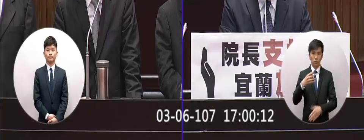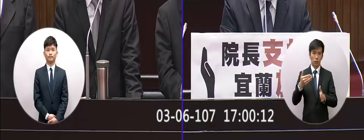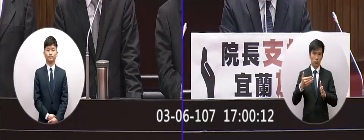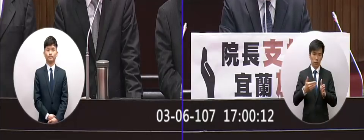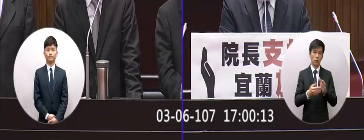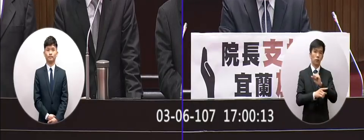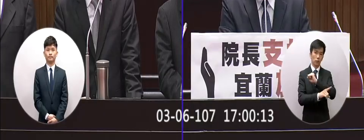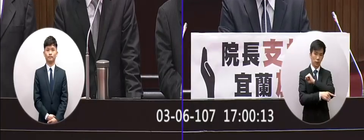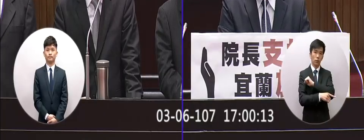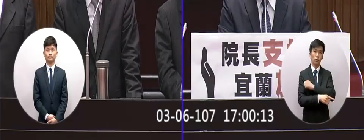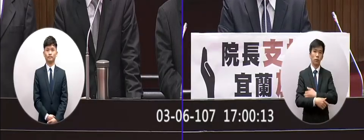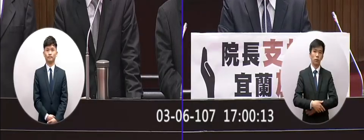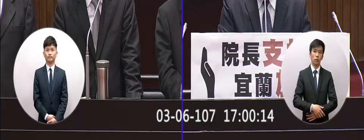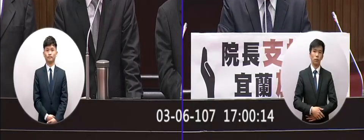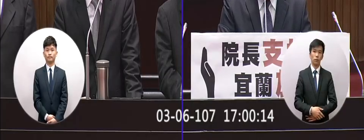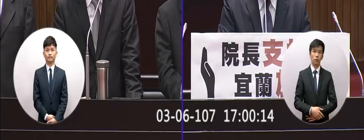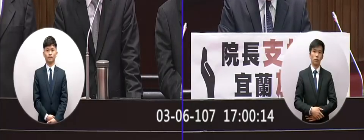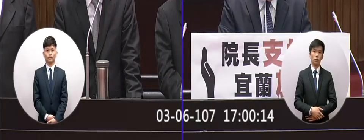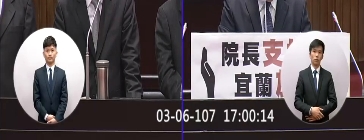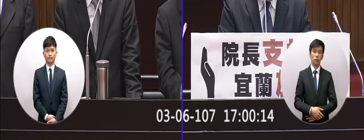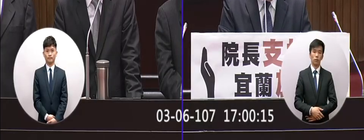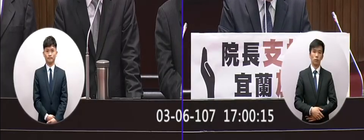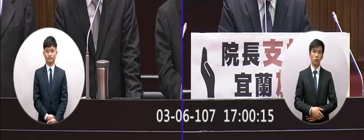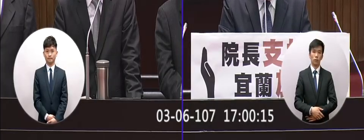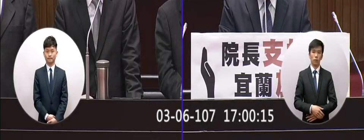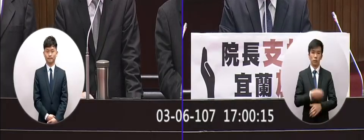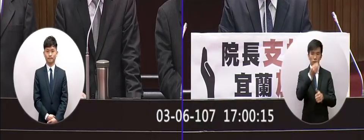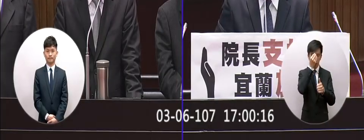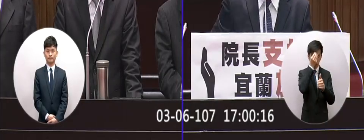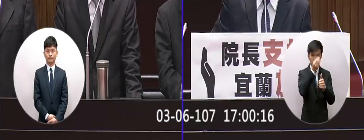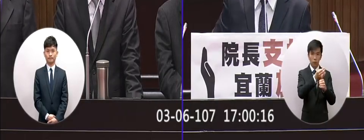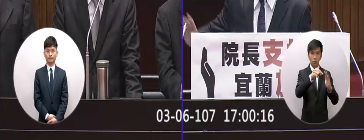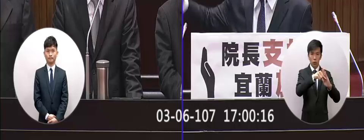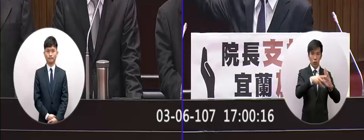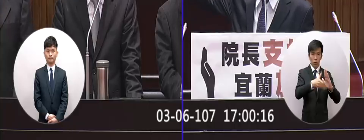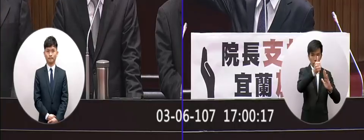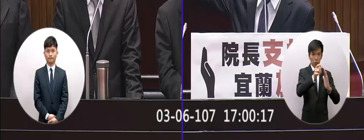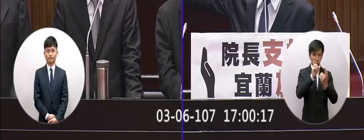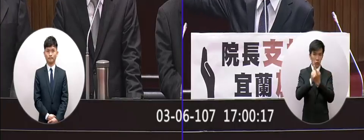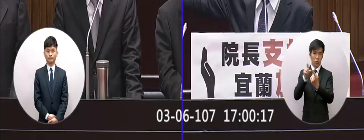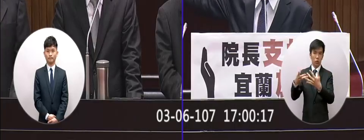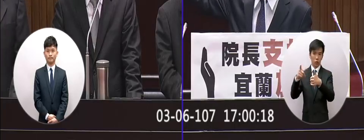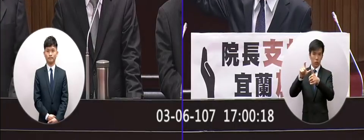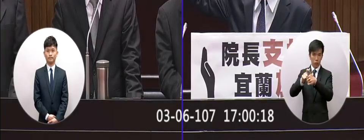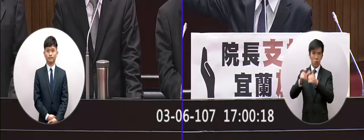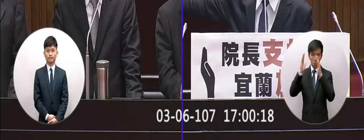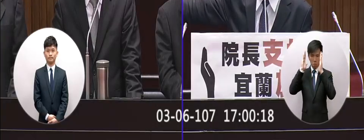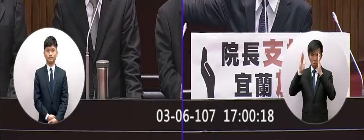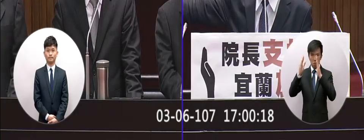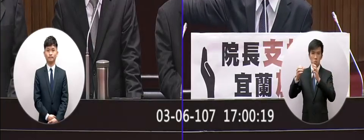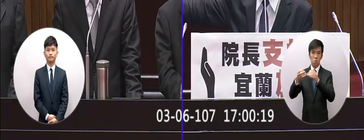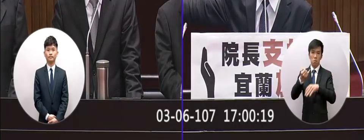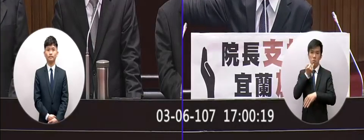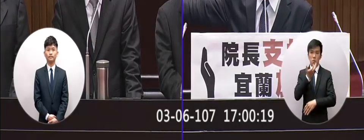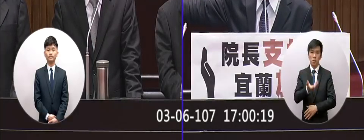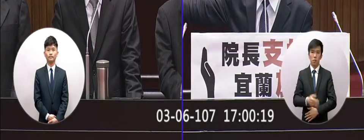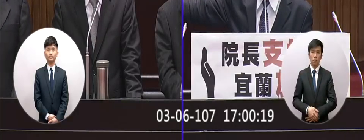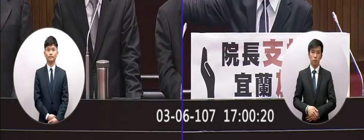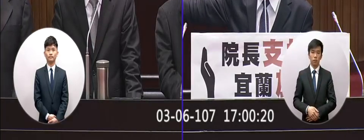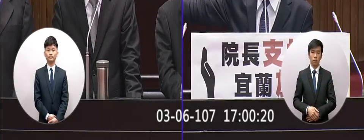阶段我想请院长能不能正视这个问题，因为我们现在北宜直线铁路已经纳入前瞻基础建设计